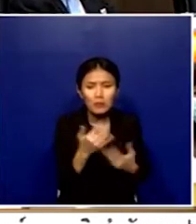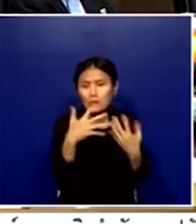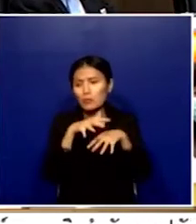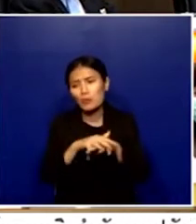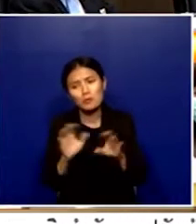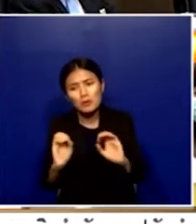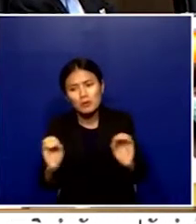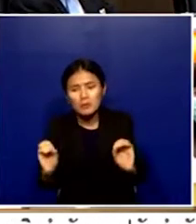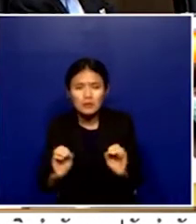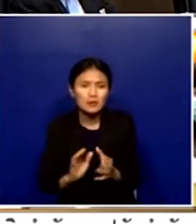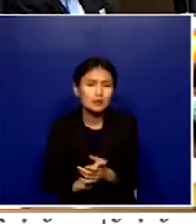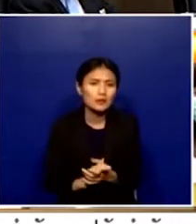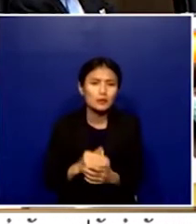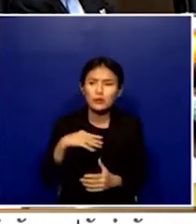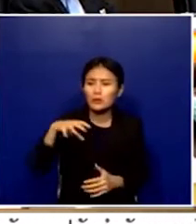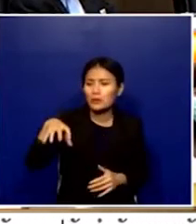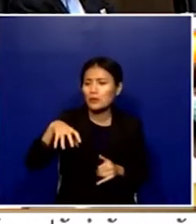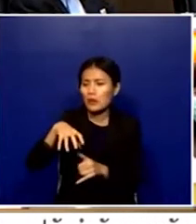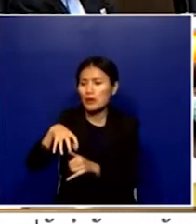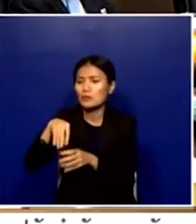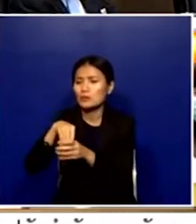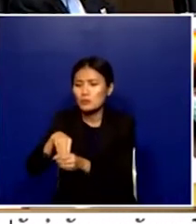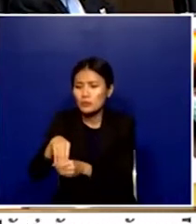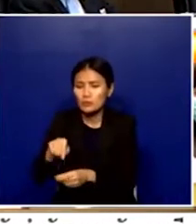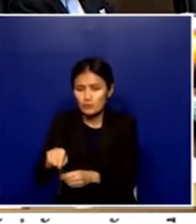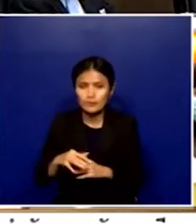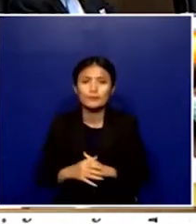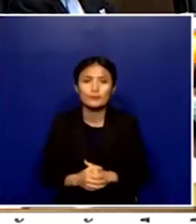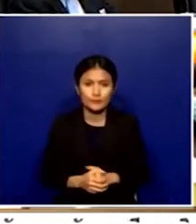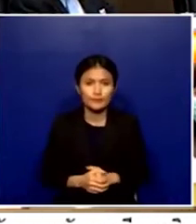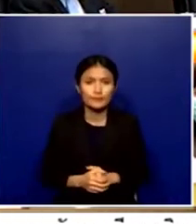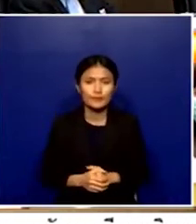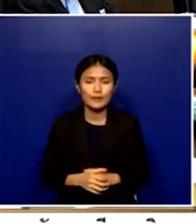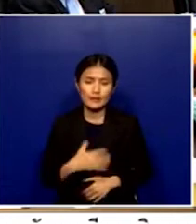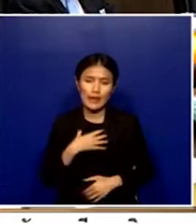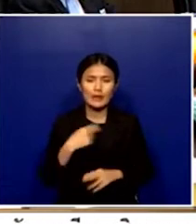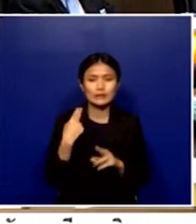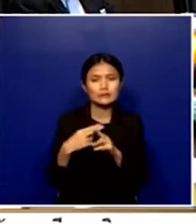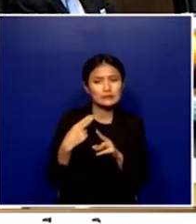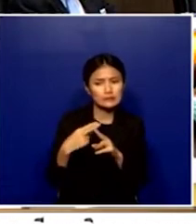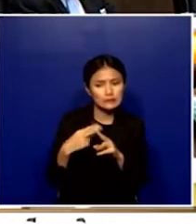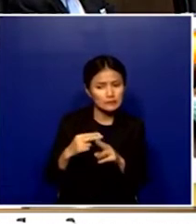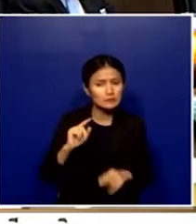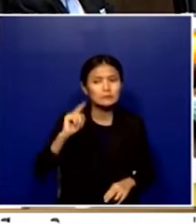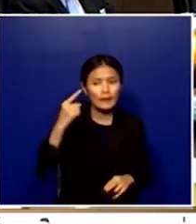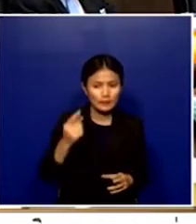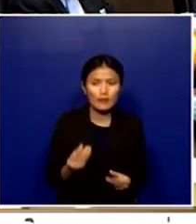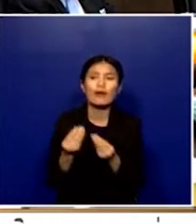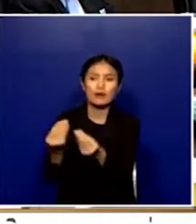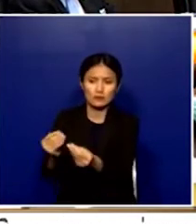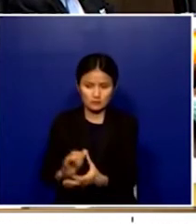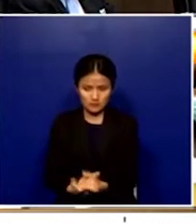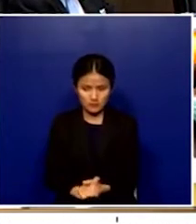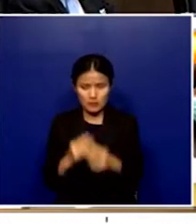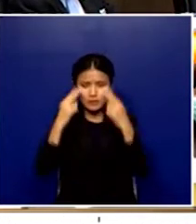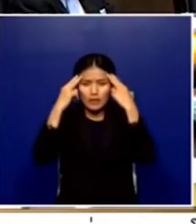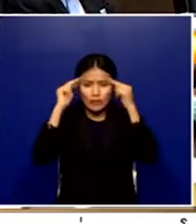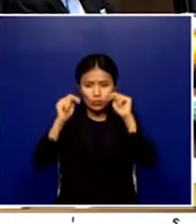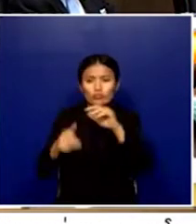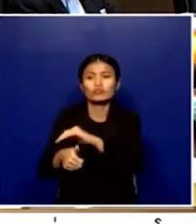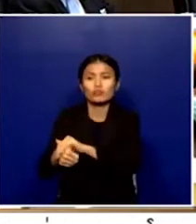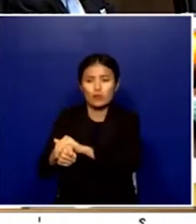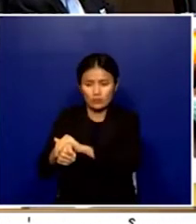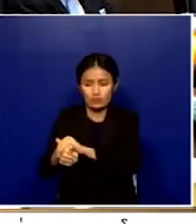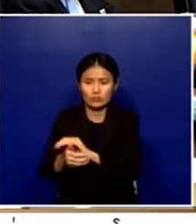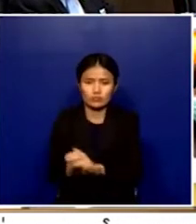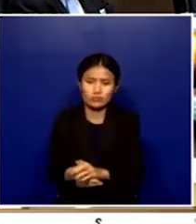ากาศทเขาสรางมาหลอกรวงท่านอยากตั้ชายาใหท่านใหม่ท่เป็ายกเตา ไม่ใช่นายกอินาว แตท่านเป